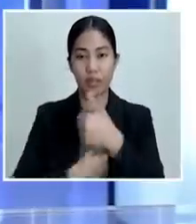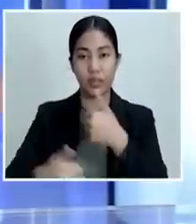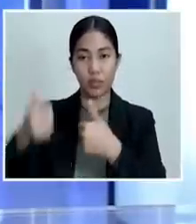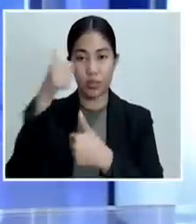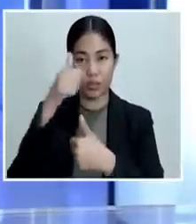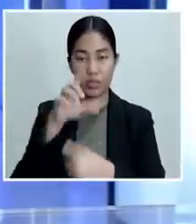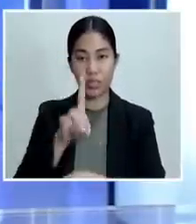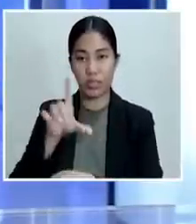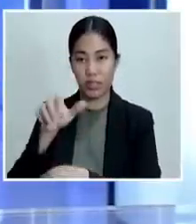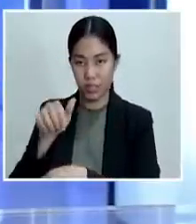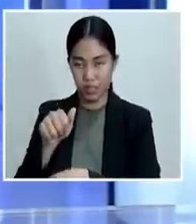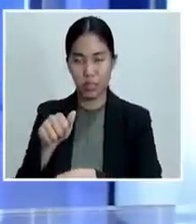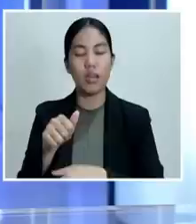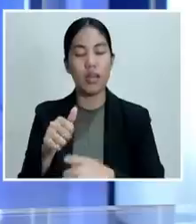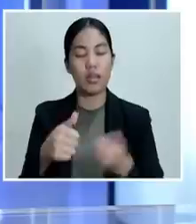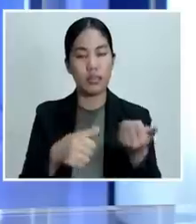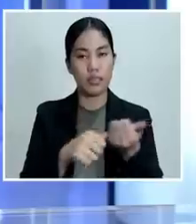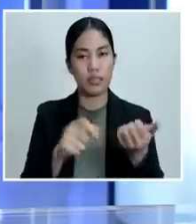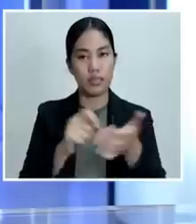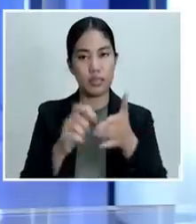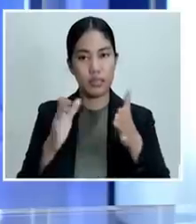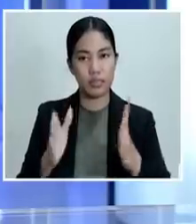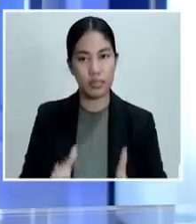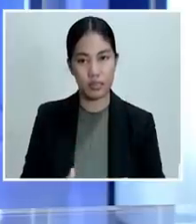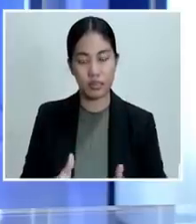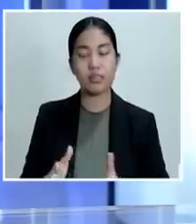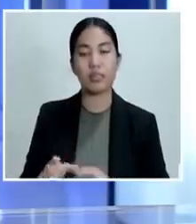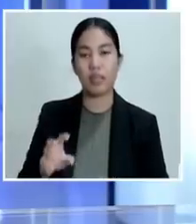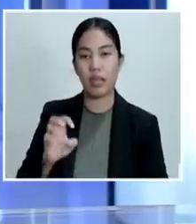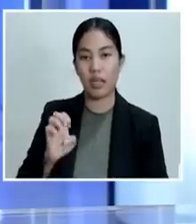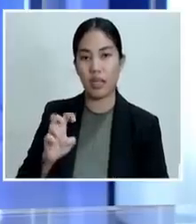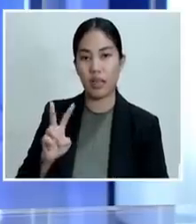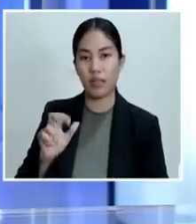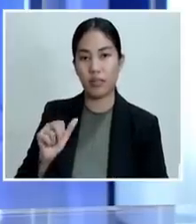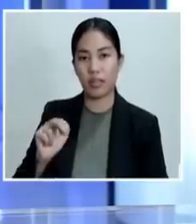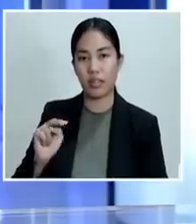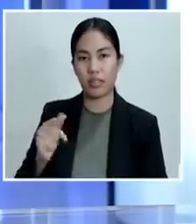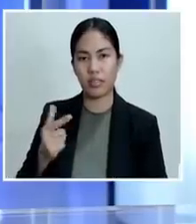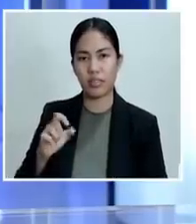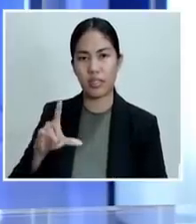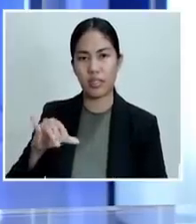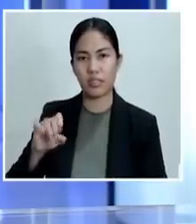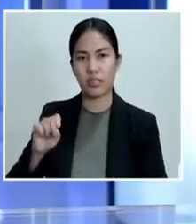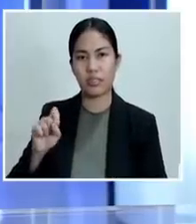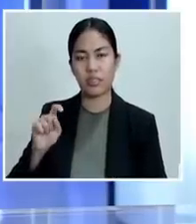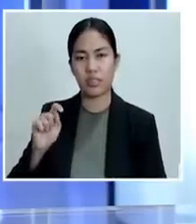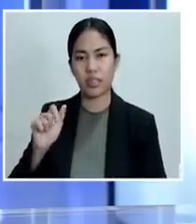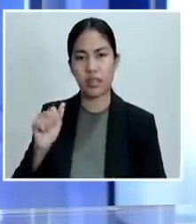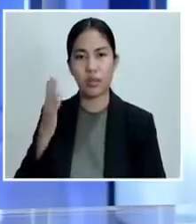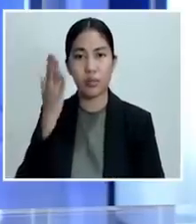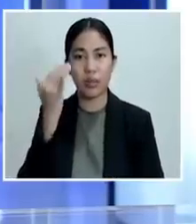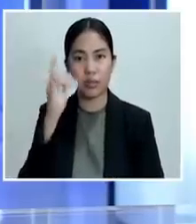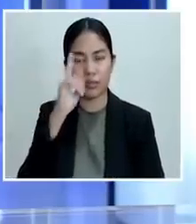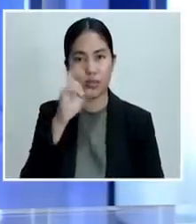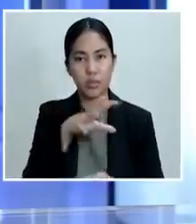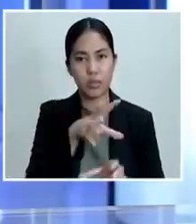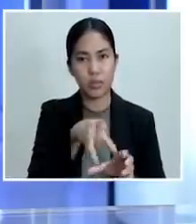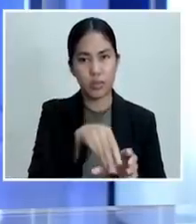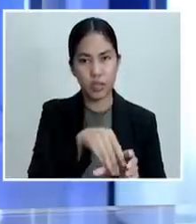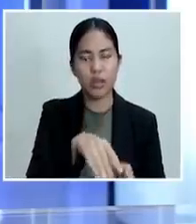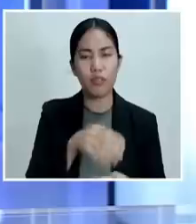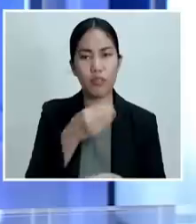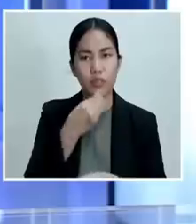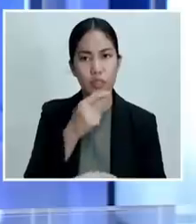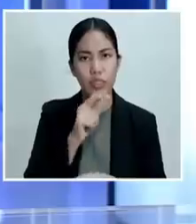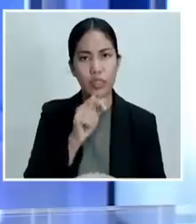Evangelista matapos siyang makasama sa tatlong opisyal ng DA at dalawang opisyal ng Food Terminal Incorporated